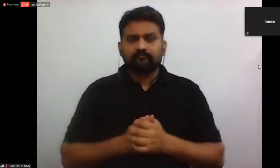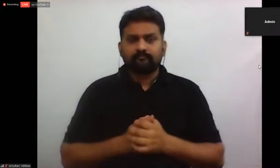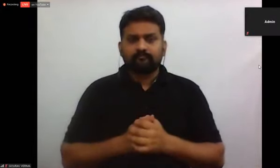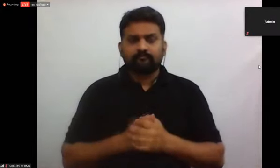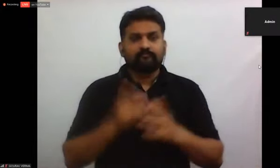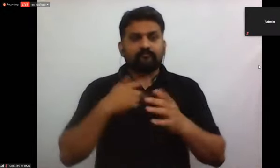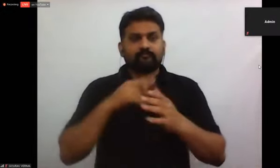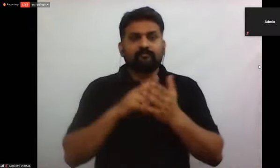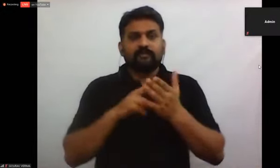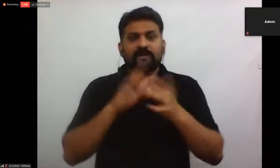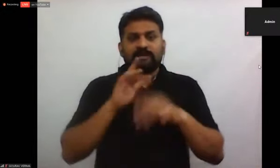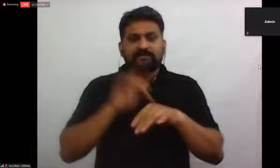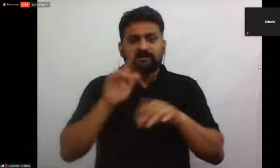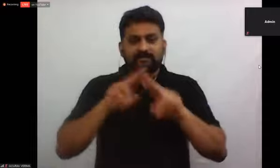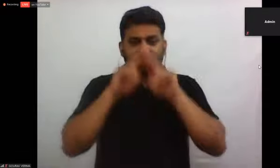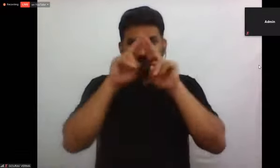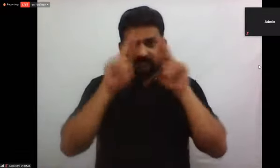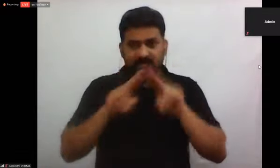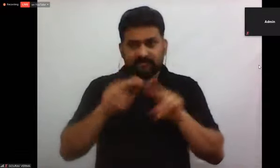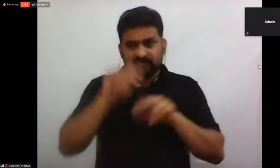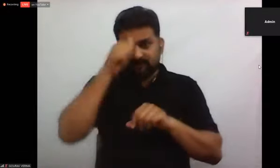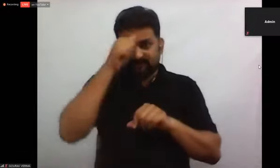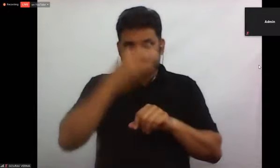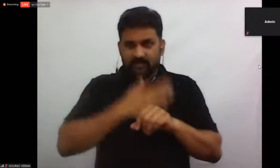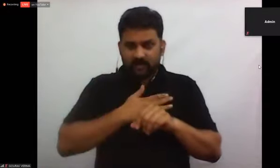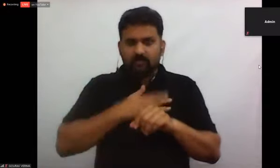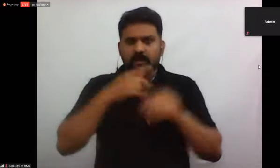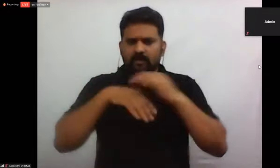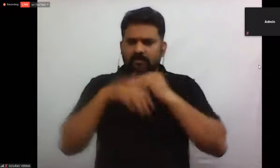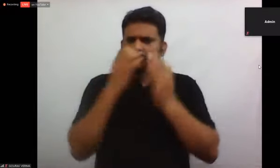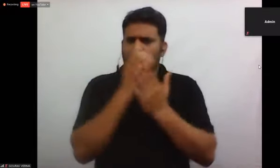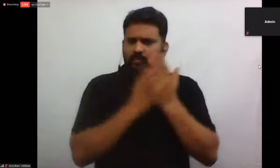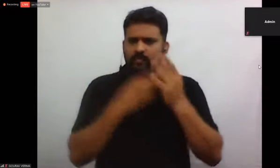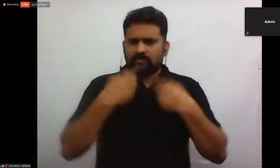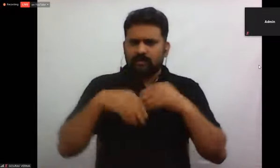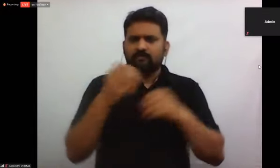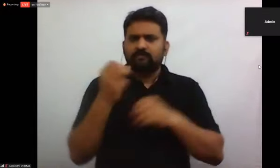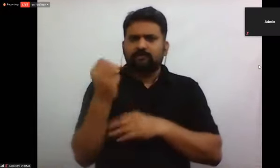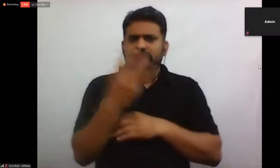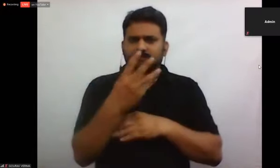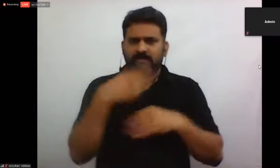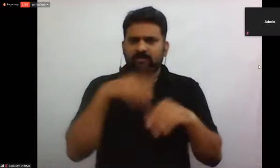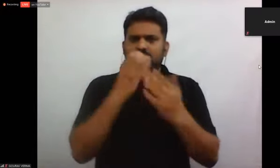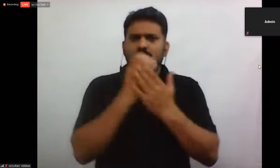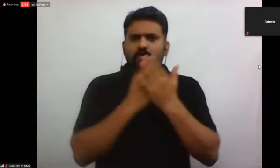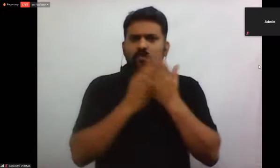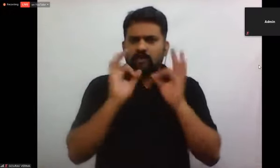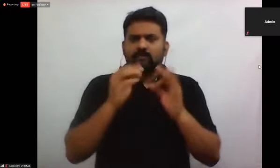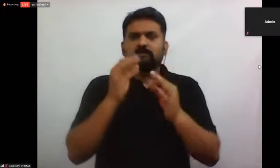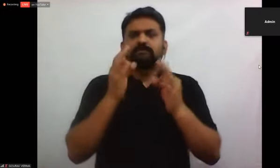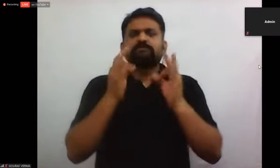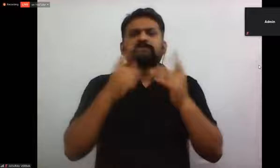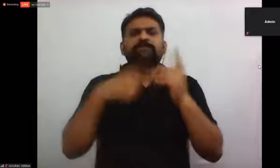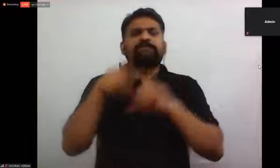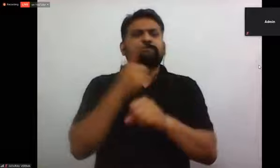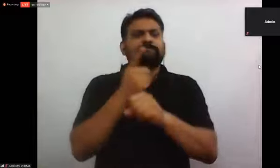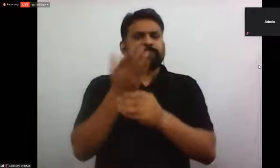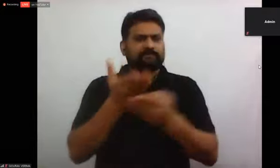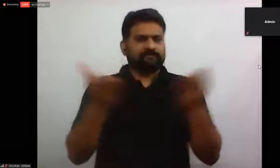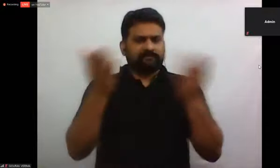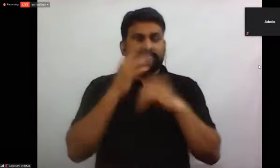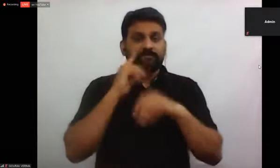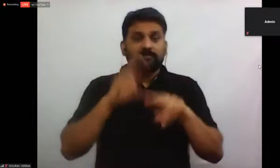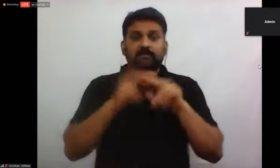ऑर्गेनाइजेशन में सेंस इंटरनेशनल इंडिया एक कोर्स भी रन करते हैं 3 मंथ्स का स्पेशल एजुकेटर्स के लिए। तो अगर कोई